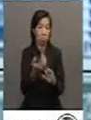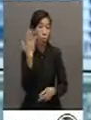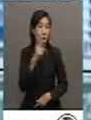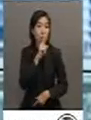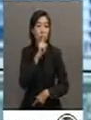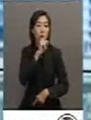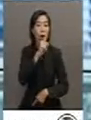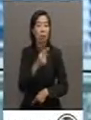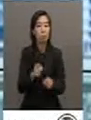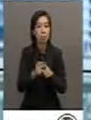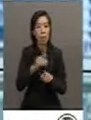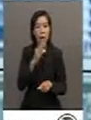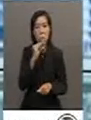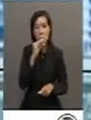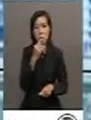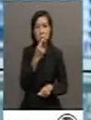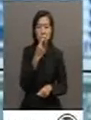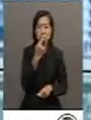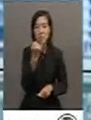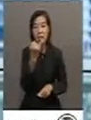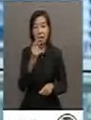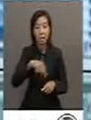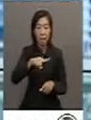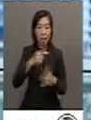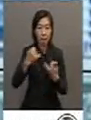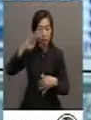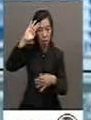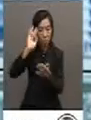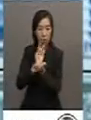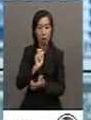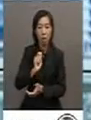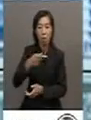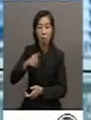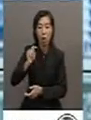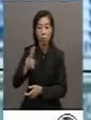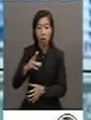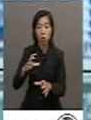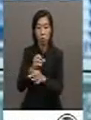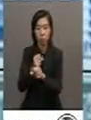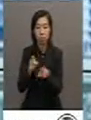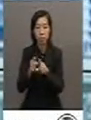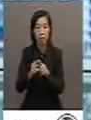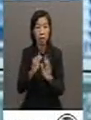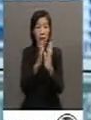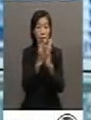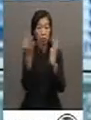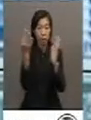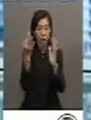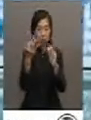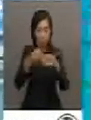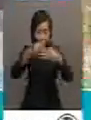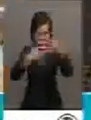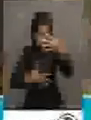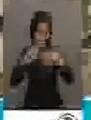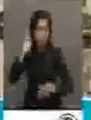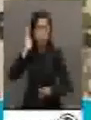รมทางเทคโนโลยีหรือว่าอปท.ก็ได้สรุปสำนวนฟ้องแล้วนะคะมีผู้ชายคนหนึ่งที่ไปโพสต์ข้อความแล้วก็ภาพหมิ่นคุณยุวเ